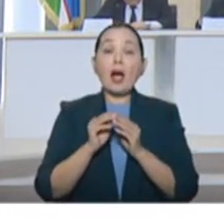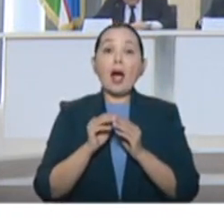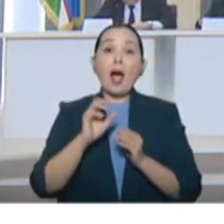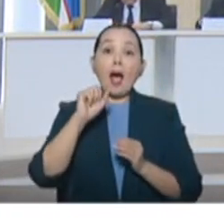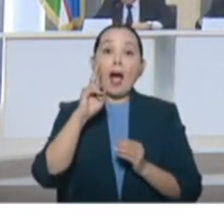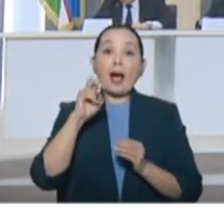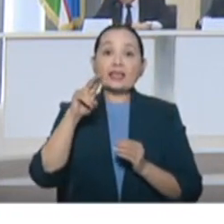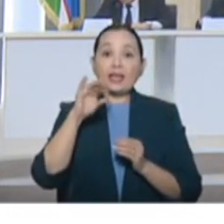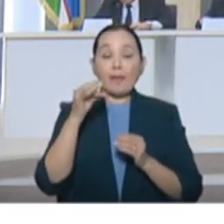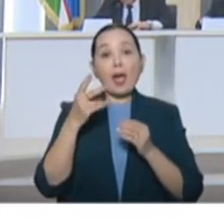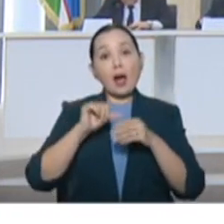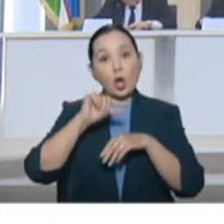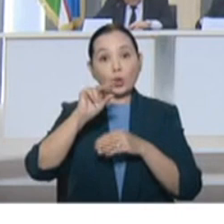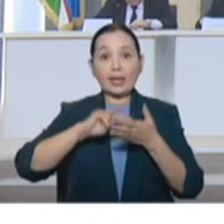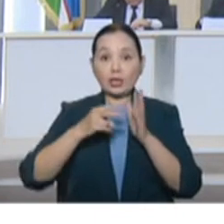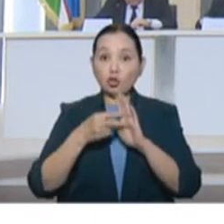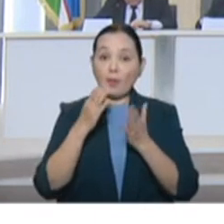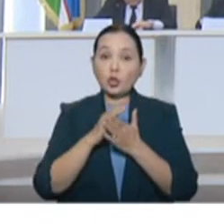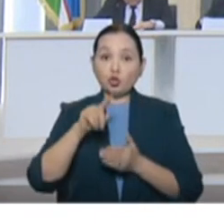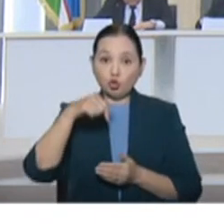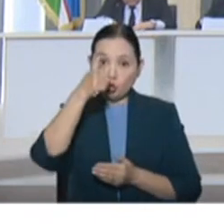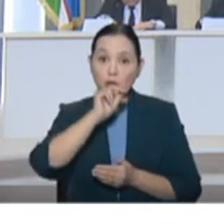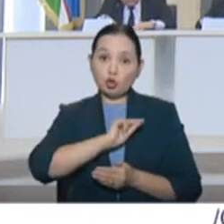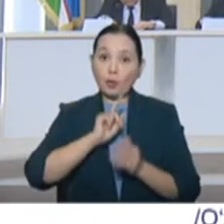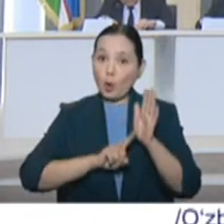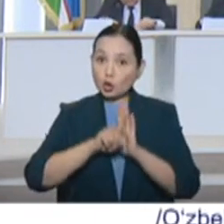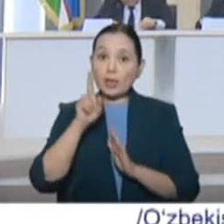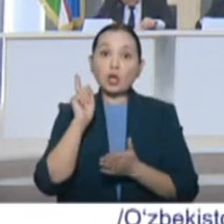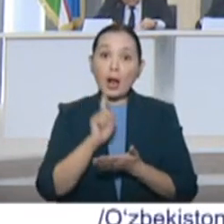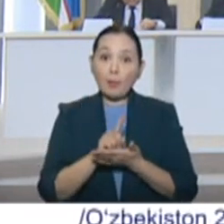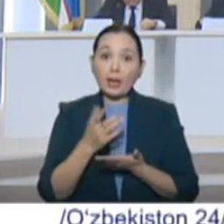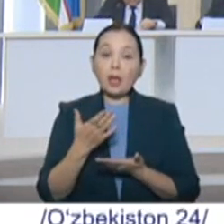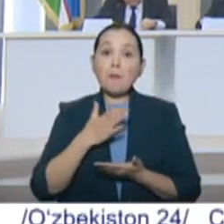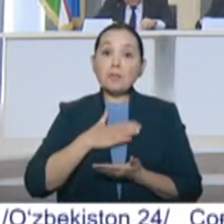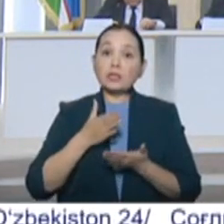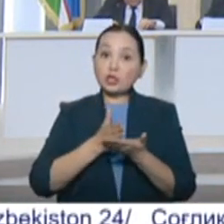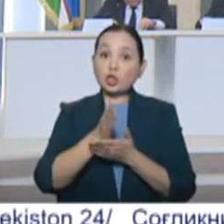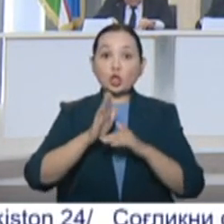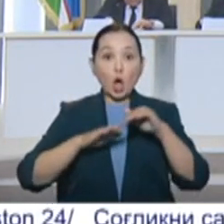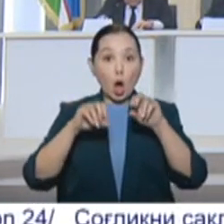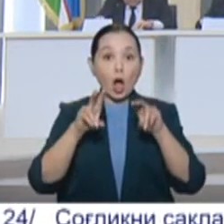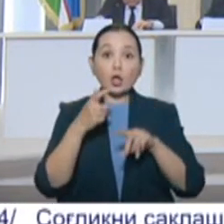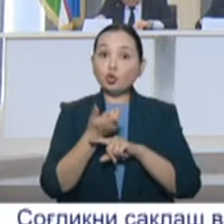alohida rejamiz bor shu yilning o'zida ish boshlashni. Va albatta bizani soha juda ham